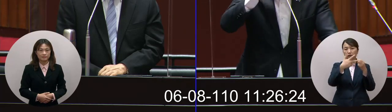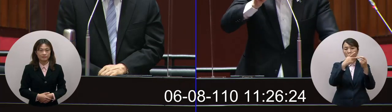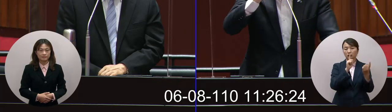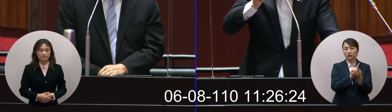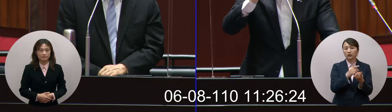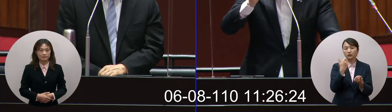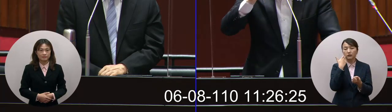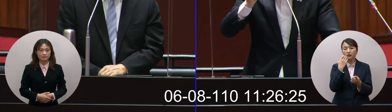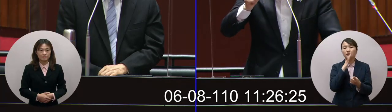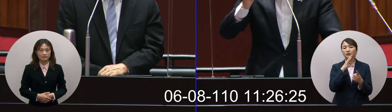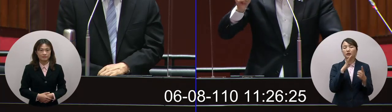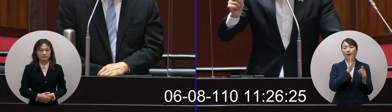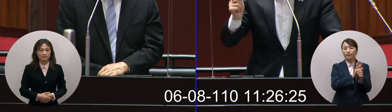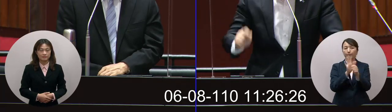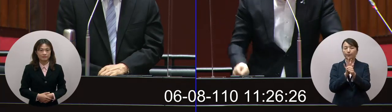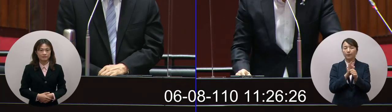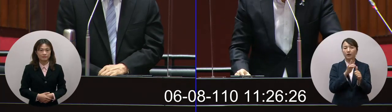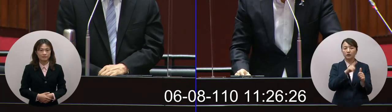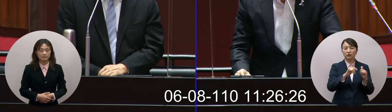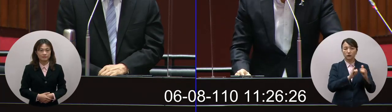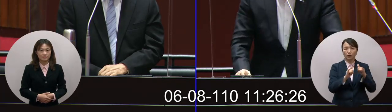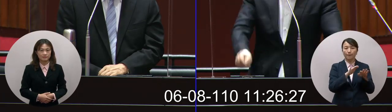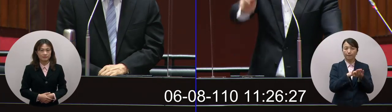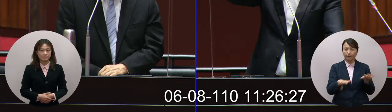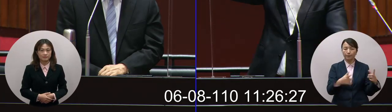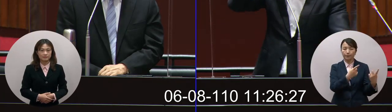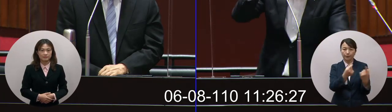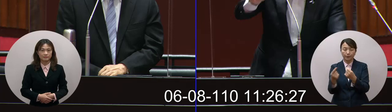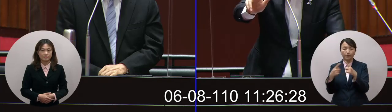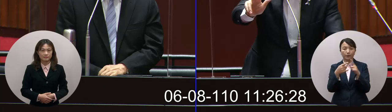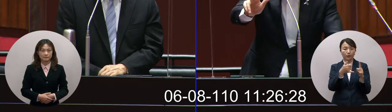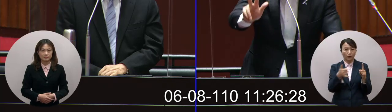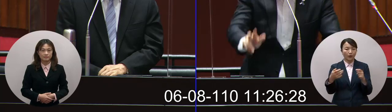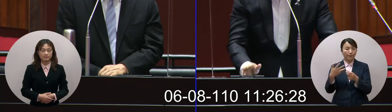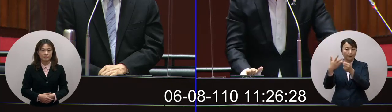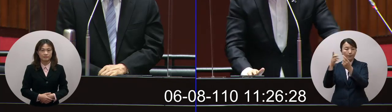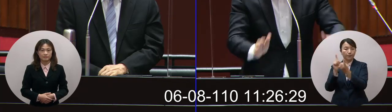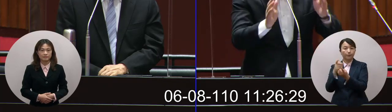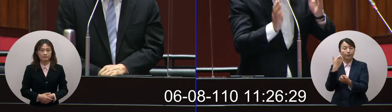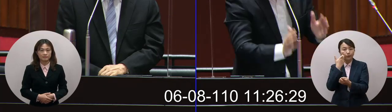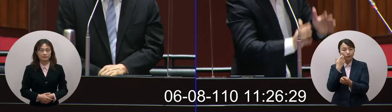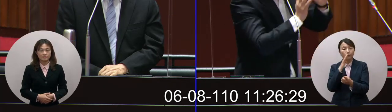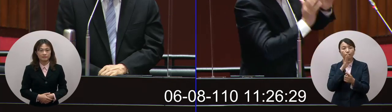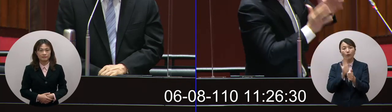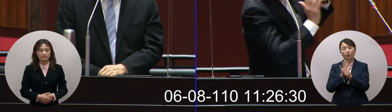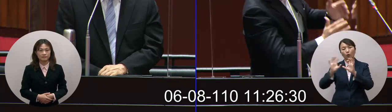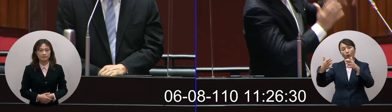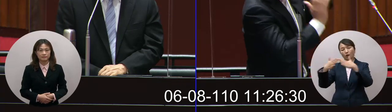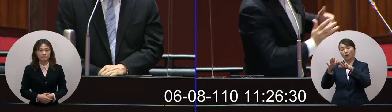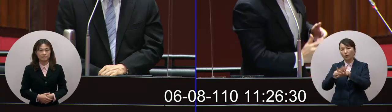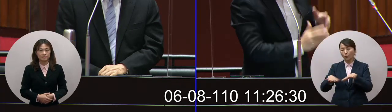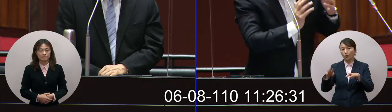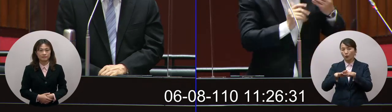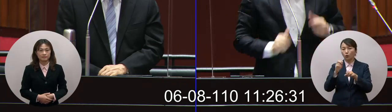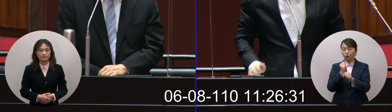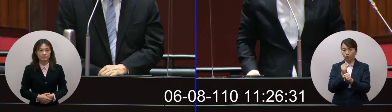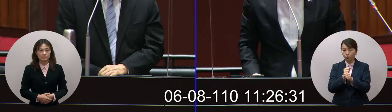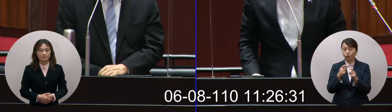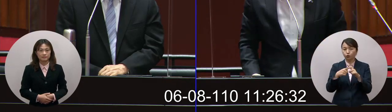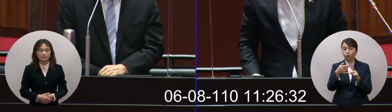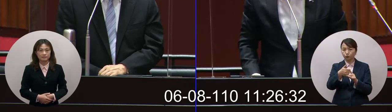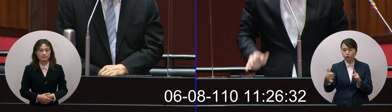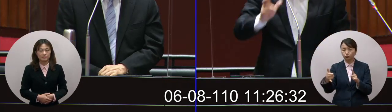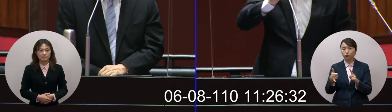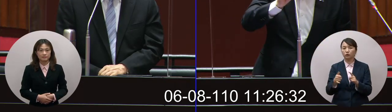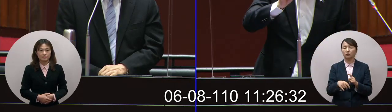象叫维持社会必要运作之人员，第8项的对象就维持国家安全运作的人员